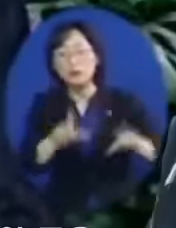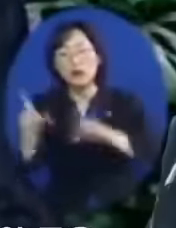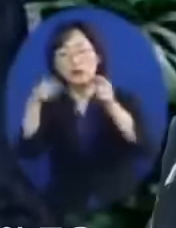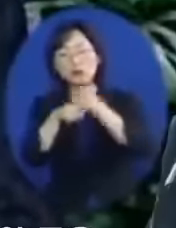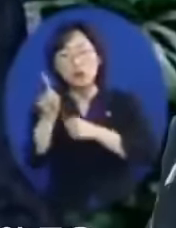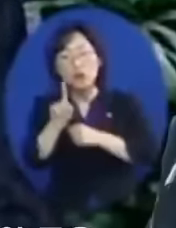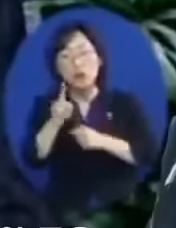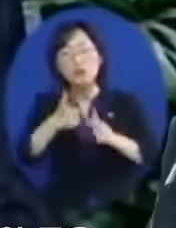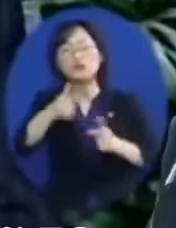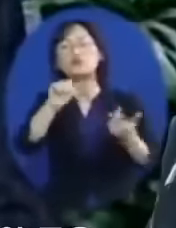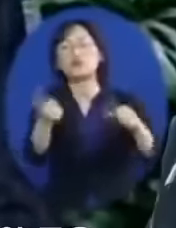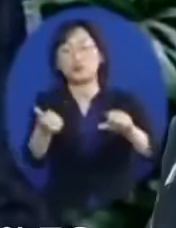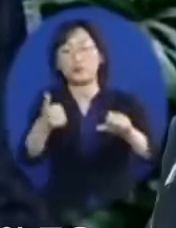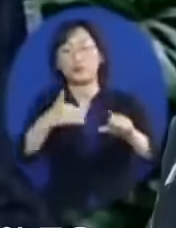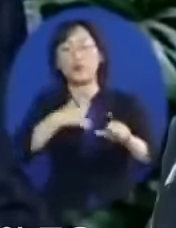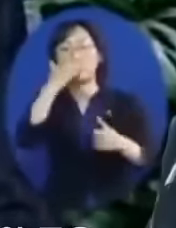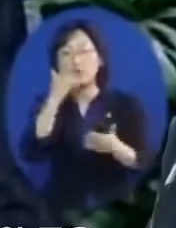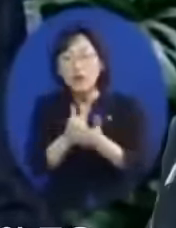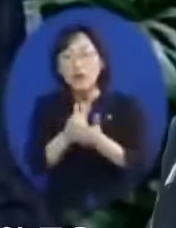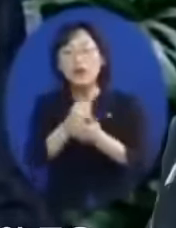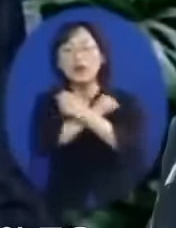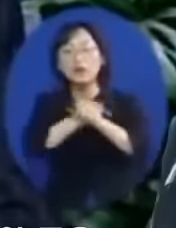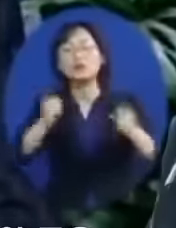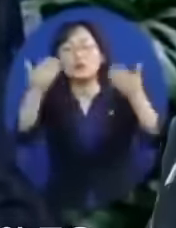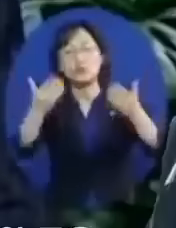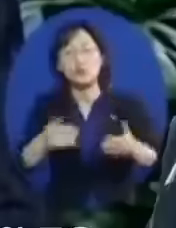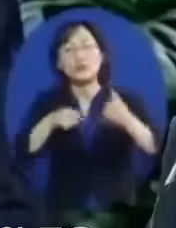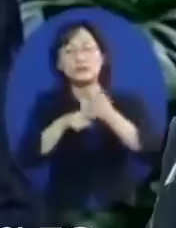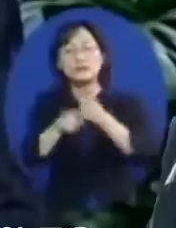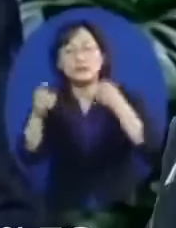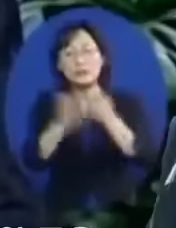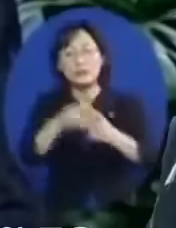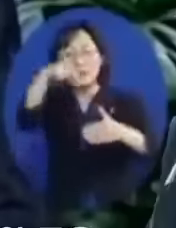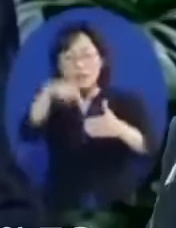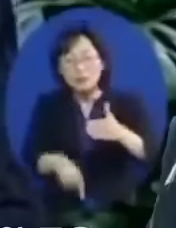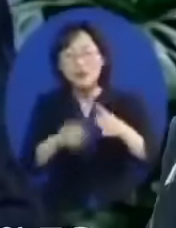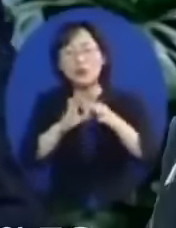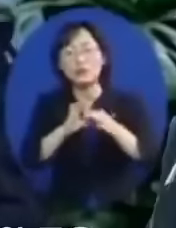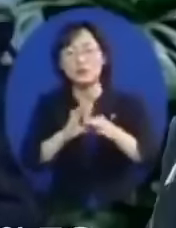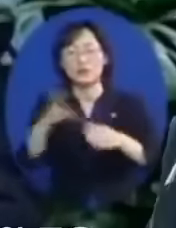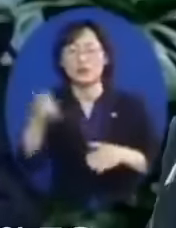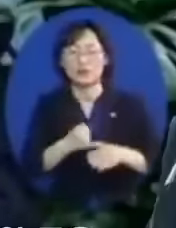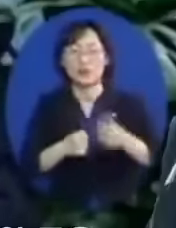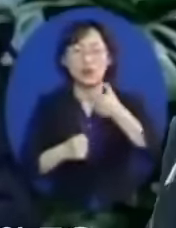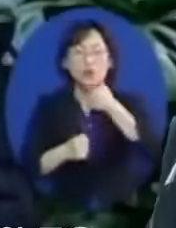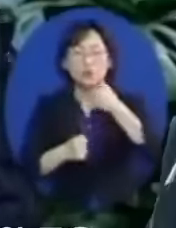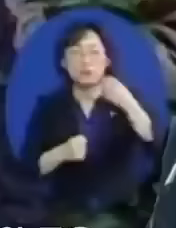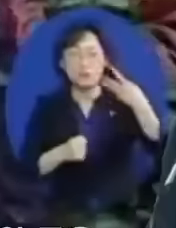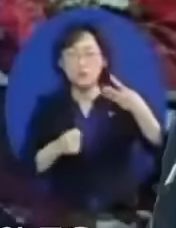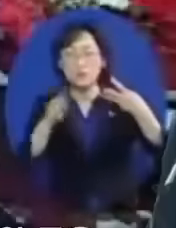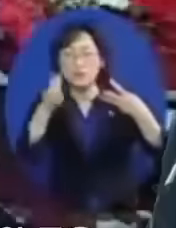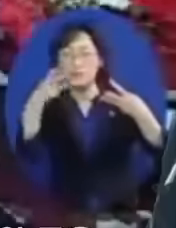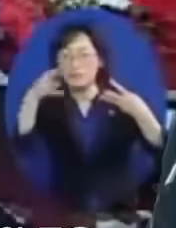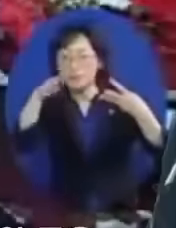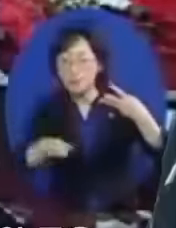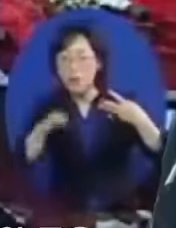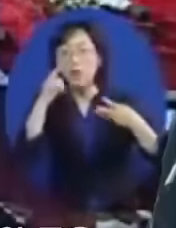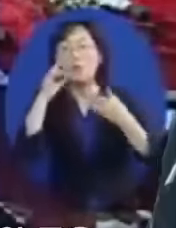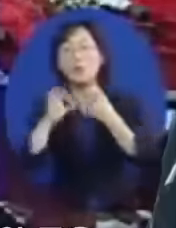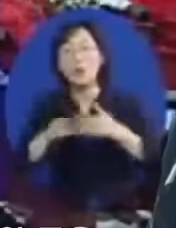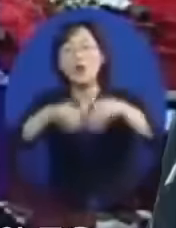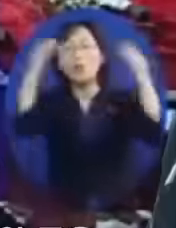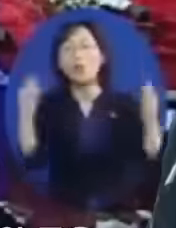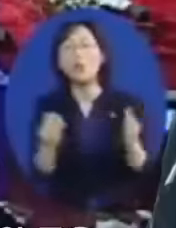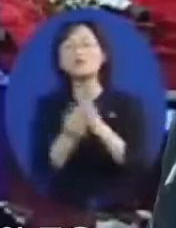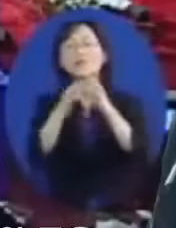죽음은 내 죄의 용서를 의미하기 때문에 깊은 관심을 가져야 되는 것입니다. 로마서 3장 23절로 24절에 모든